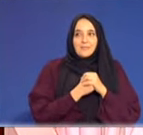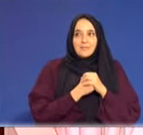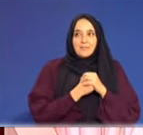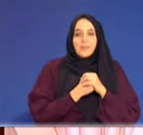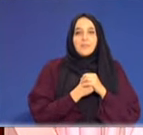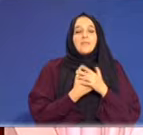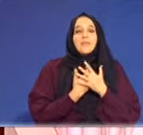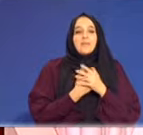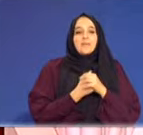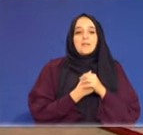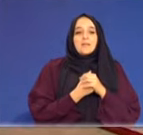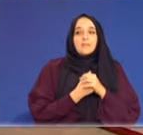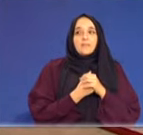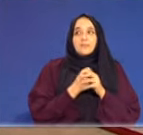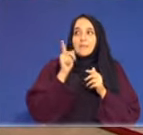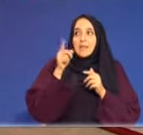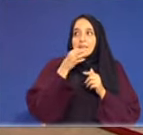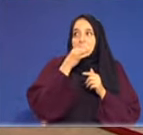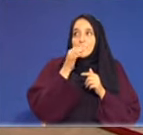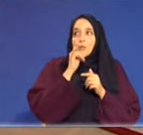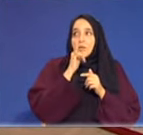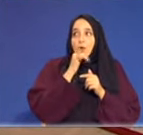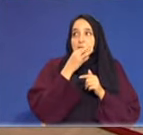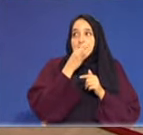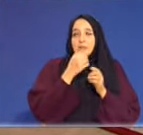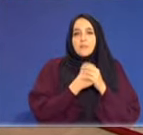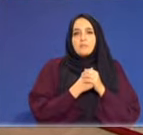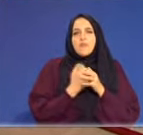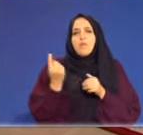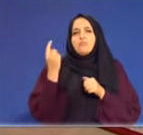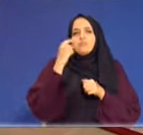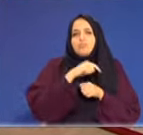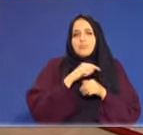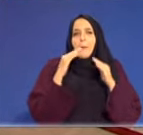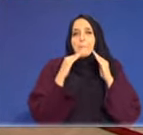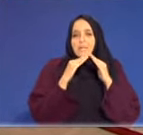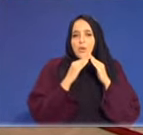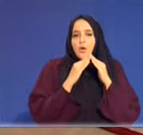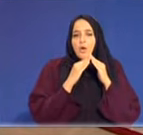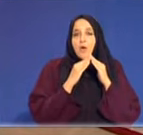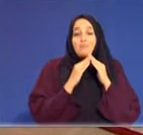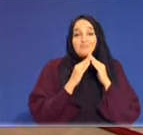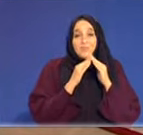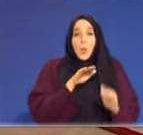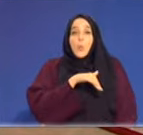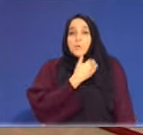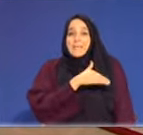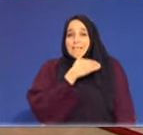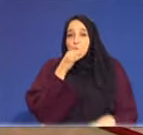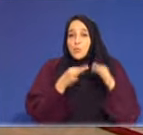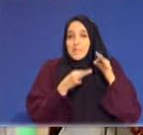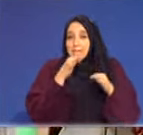قلت لي قبل قليل أنه جاءكم يعني إلى البيت المحضر القضائي